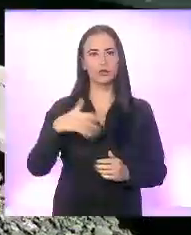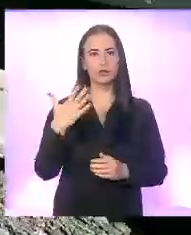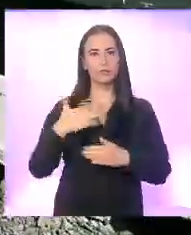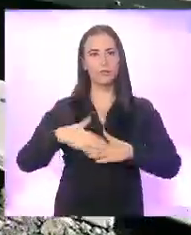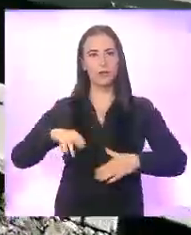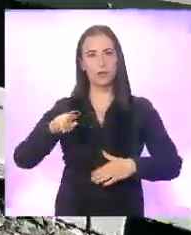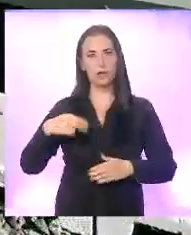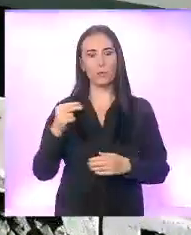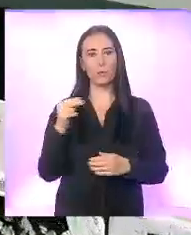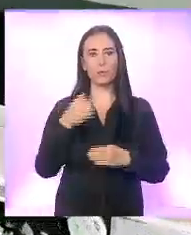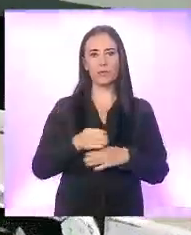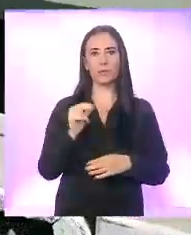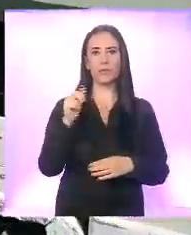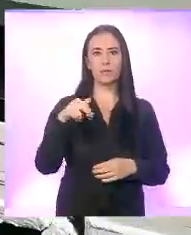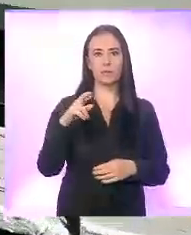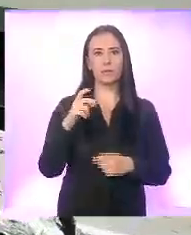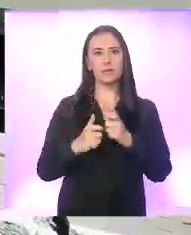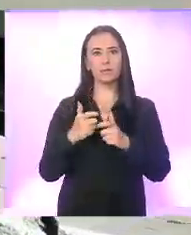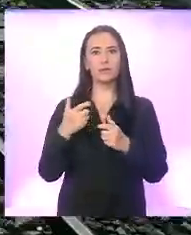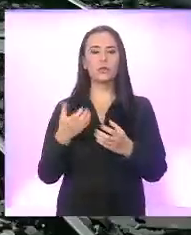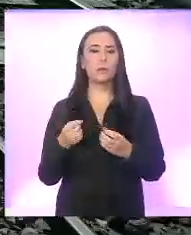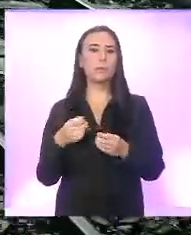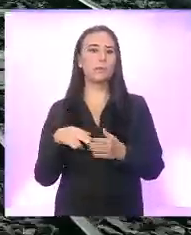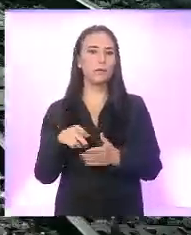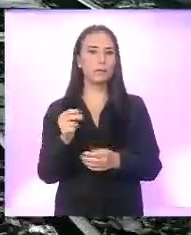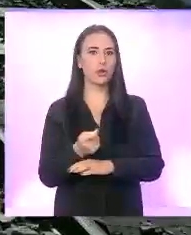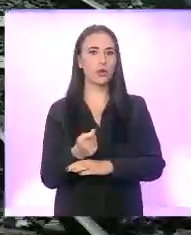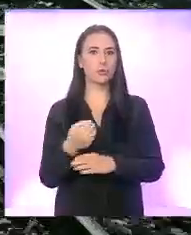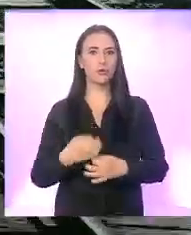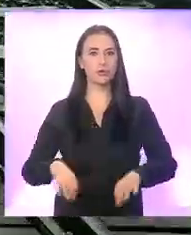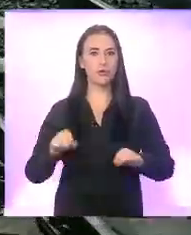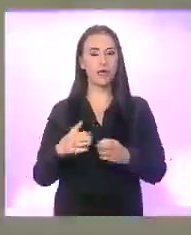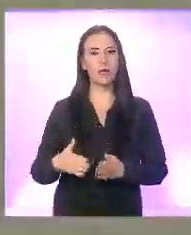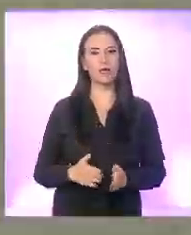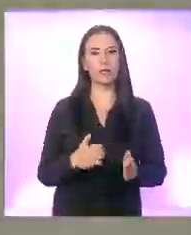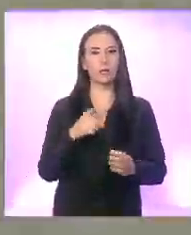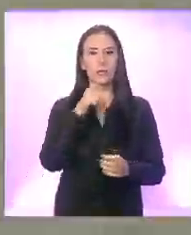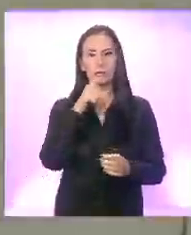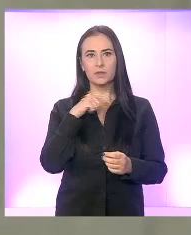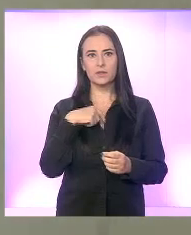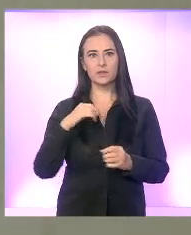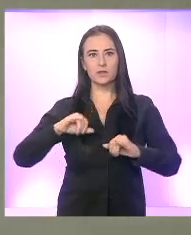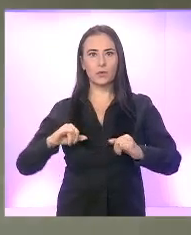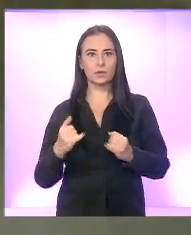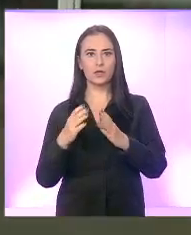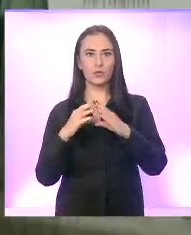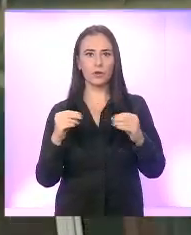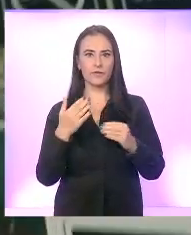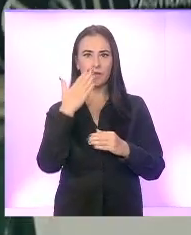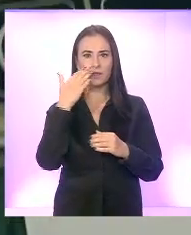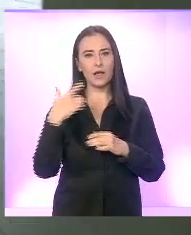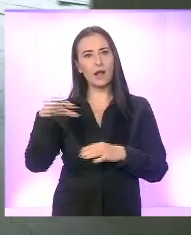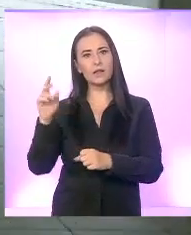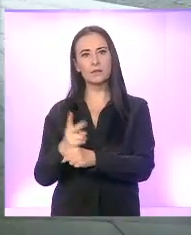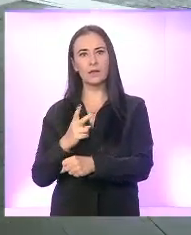euro prin PNRR. Despre cum merg proiectele de modernizare a căii ferate și unde se situează România față de alte state, discutăm imediat